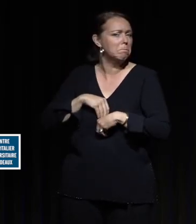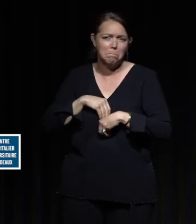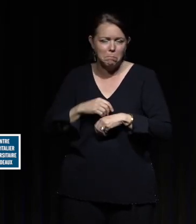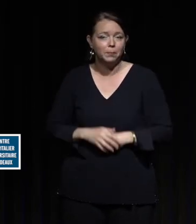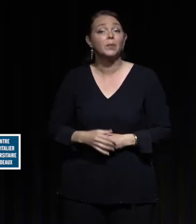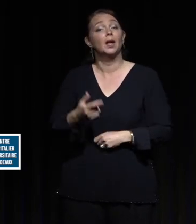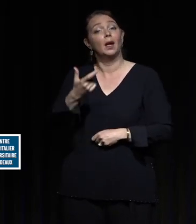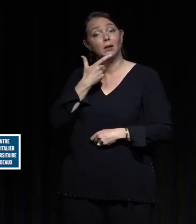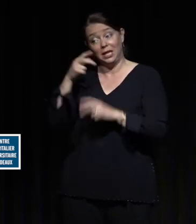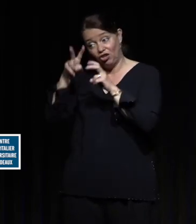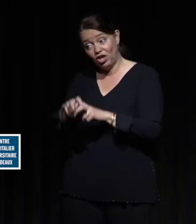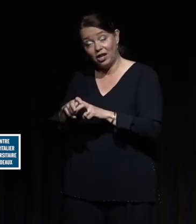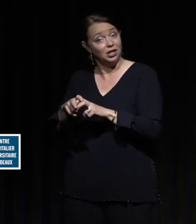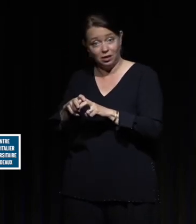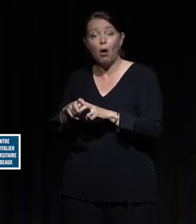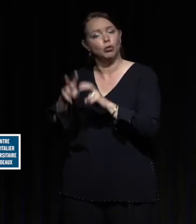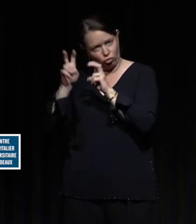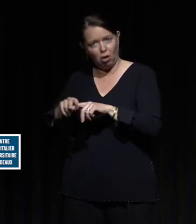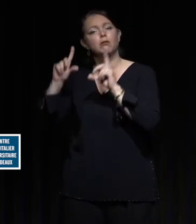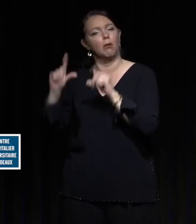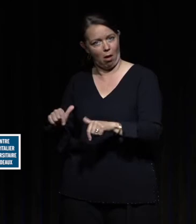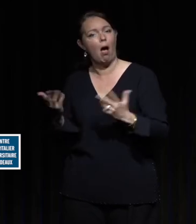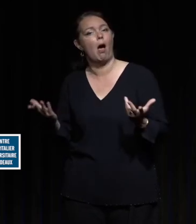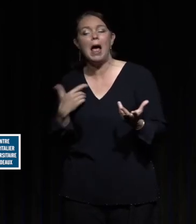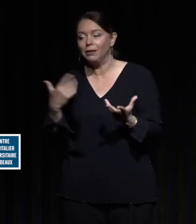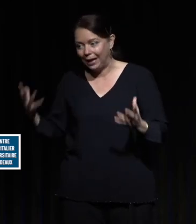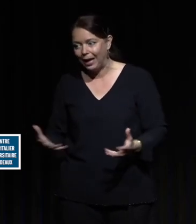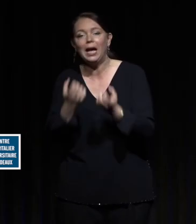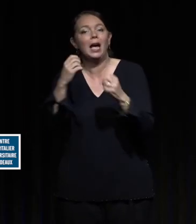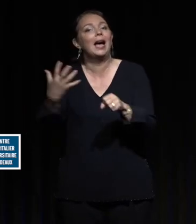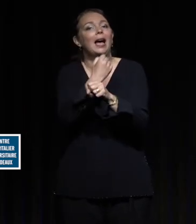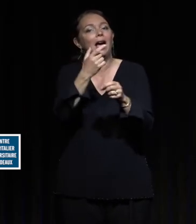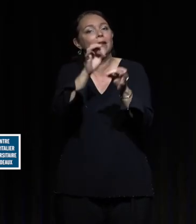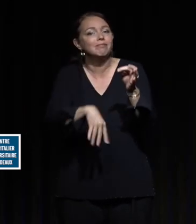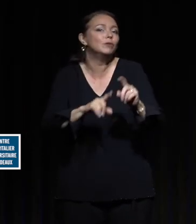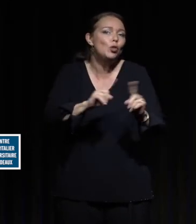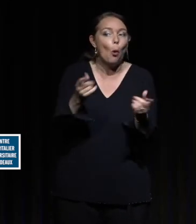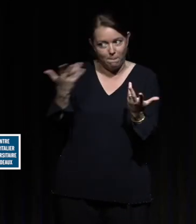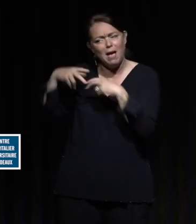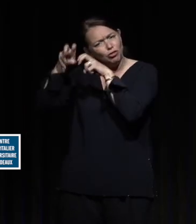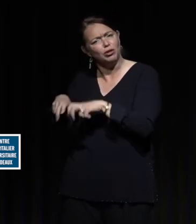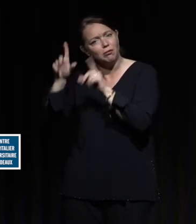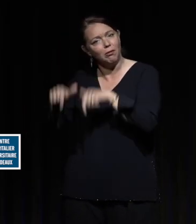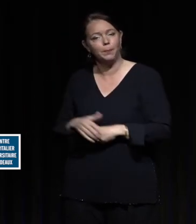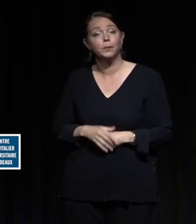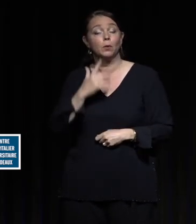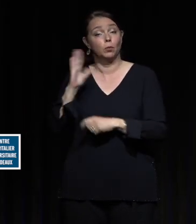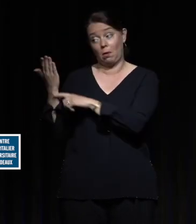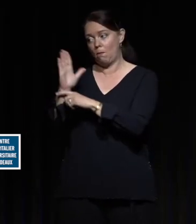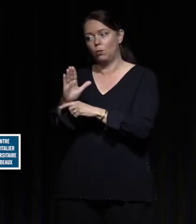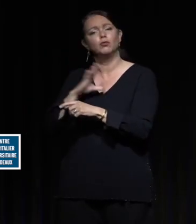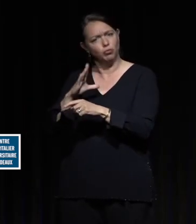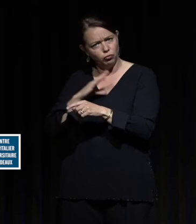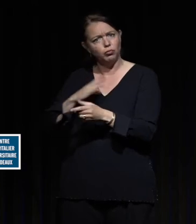C'est pas pour ça qu'on arrive à tout, mais en tout cas, on cherche. Et donc, je résistais pas au plaisir de vous montrer qu'il y a aussi de la